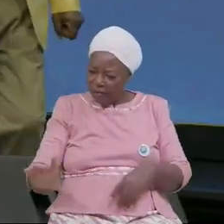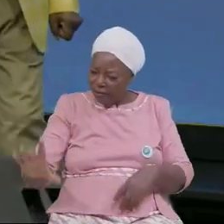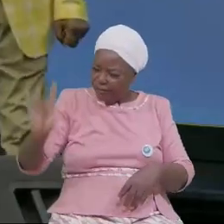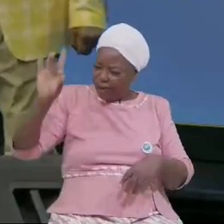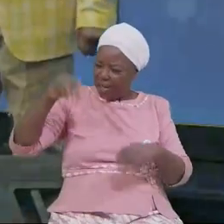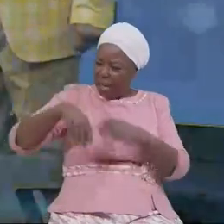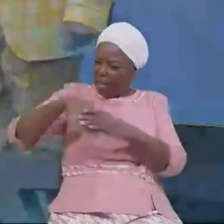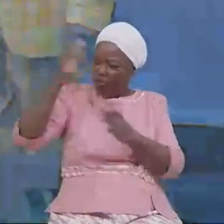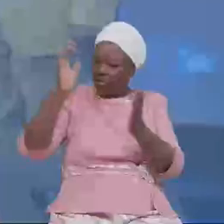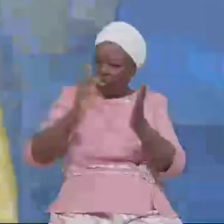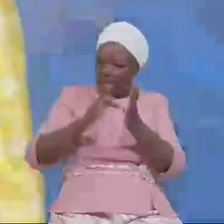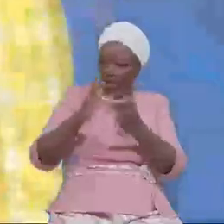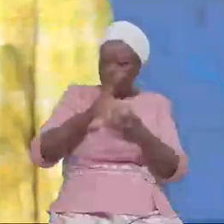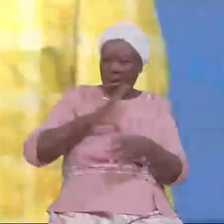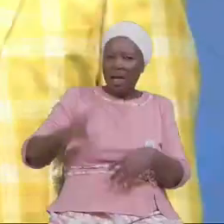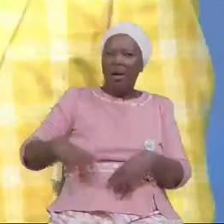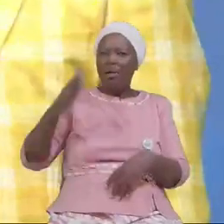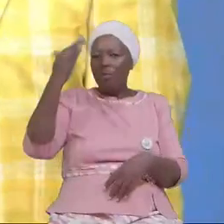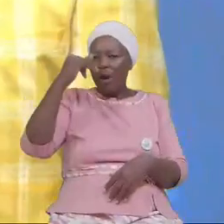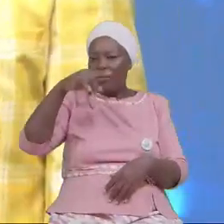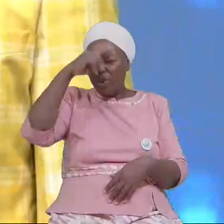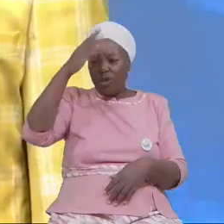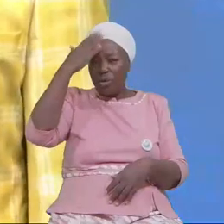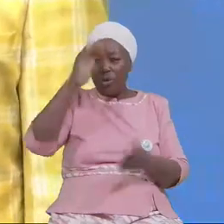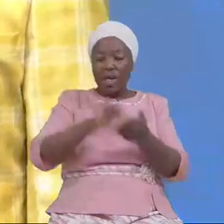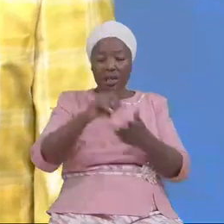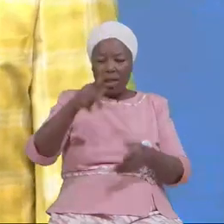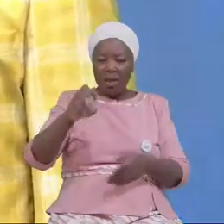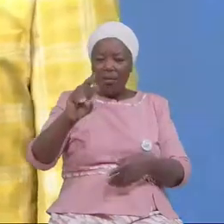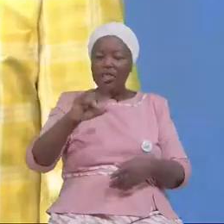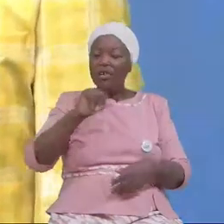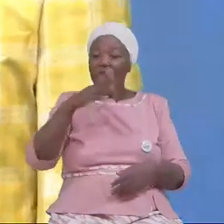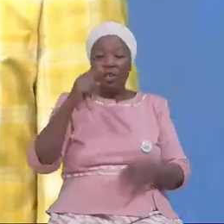Jésus. Pourquoi? Parce que Pierre n'était pas la parole finale.